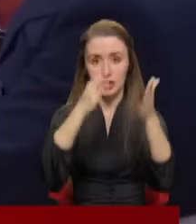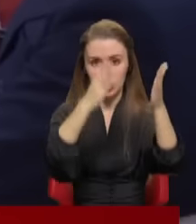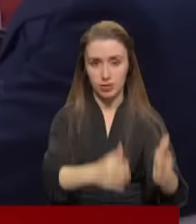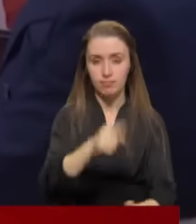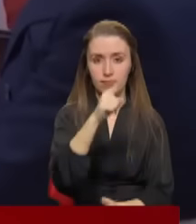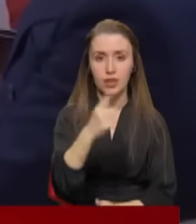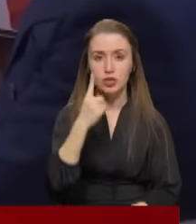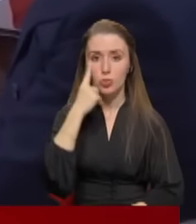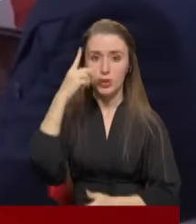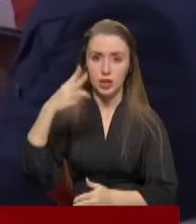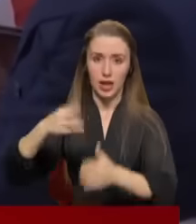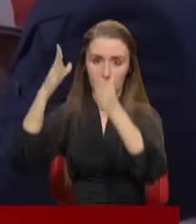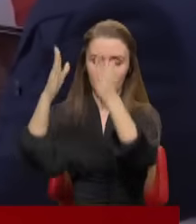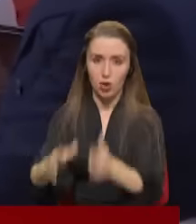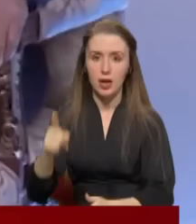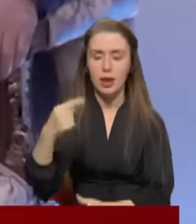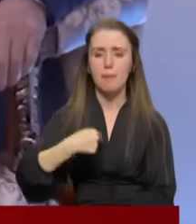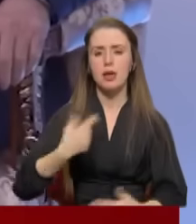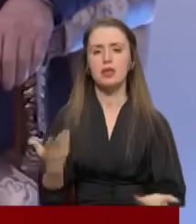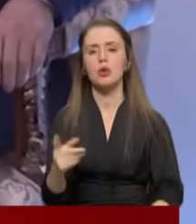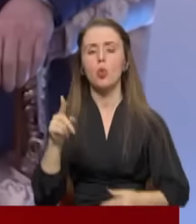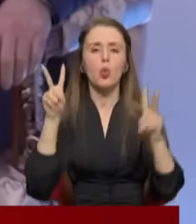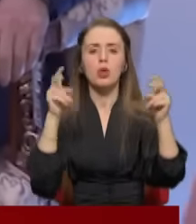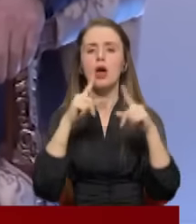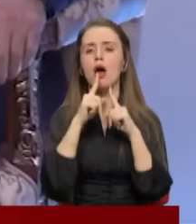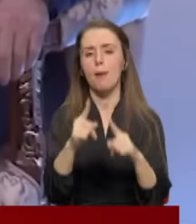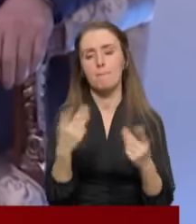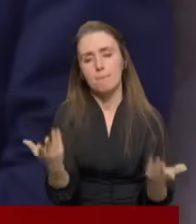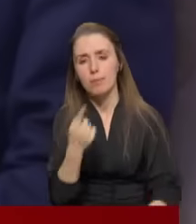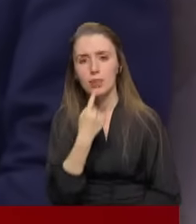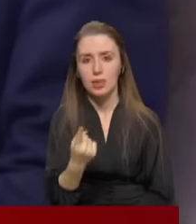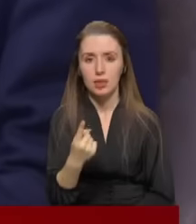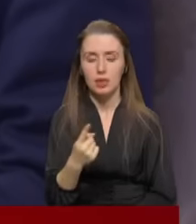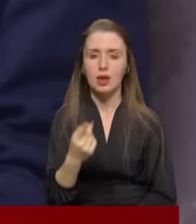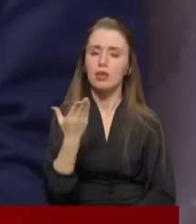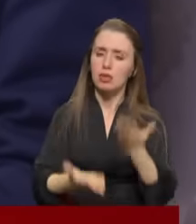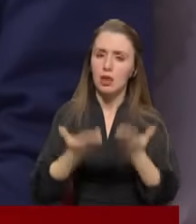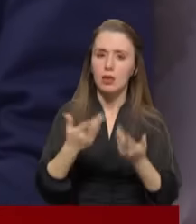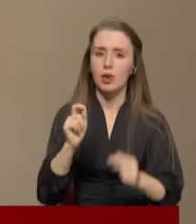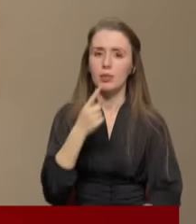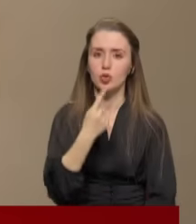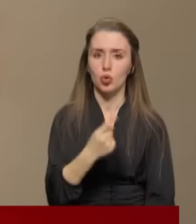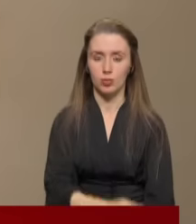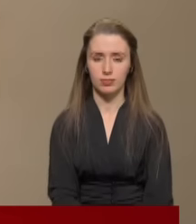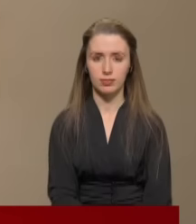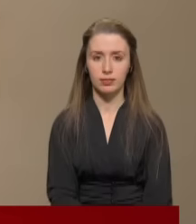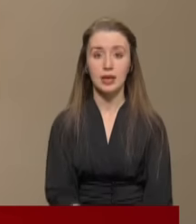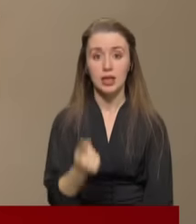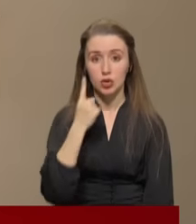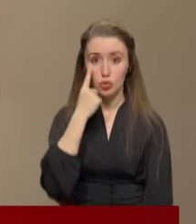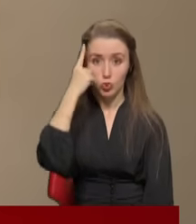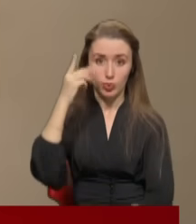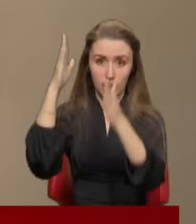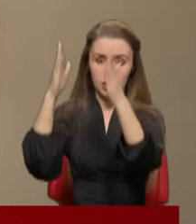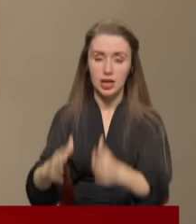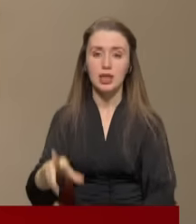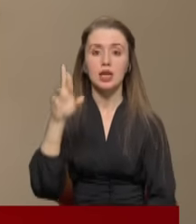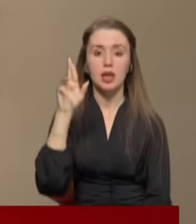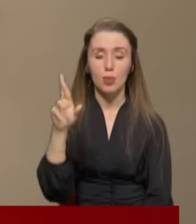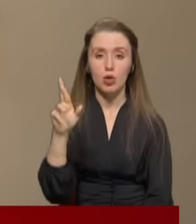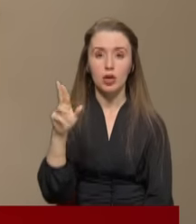Alçı, Cumhurbaşkanı Erdoğan'ın "Ben zaten o konuda talimatı vermiştim, değerlendiririz" dediğini yazdı. Ya Cumhurbaşkanı